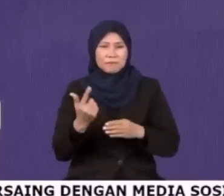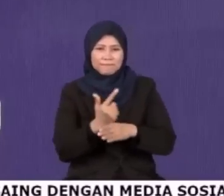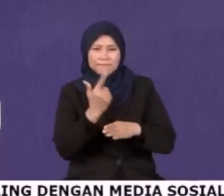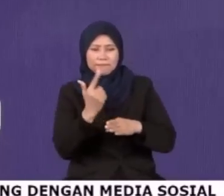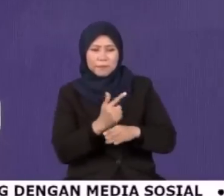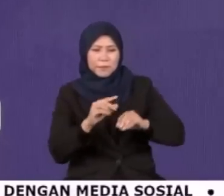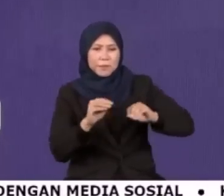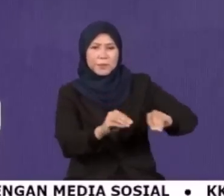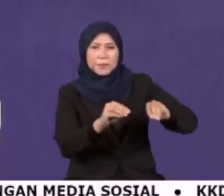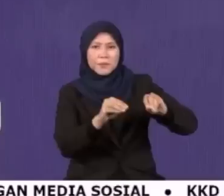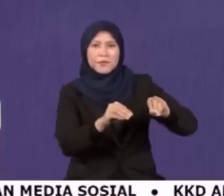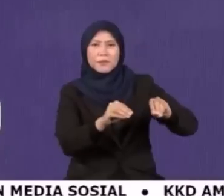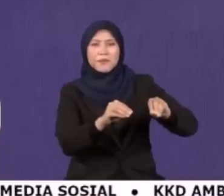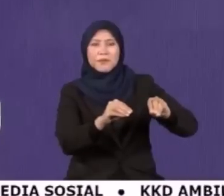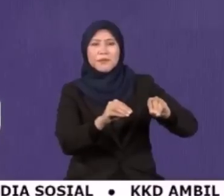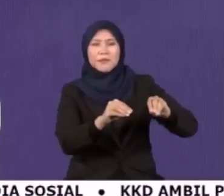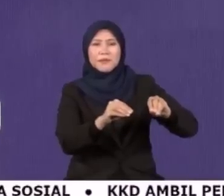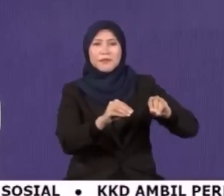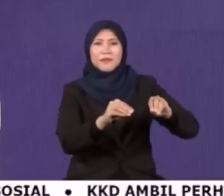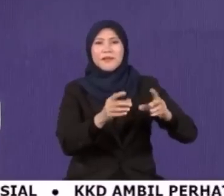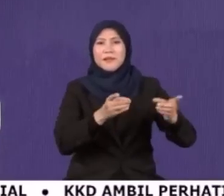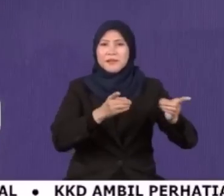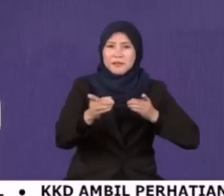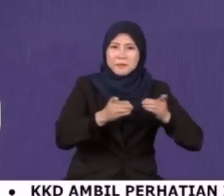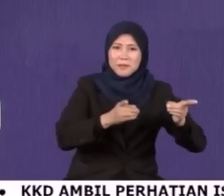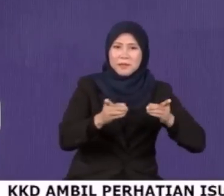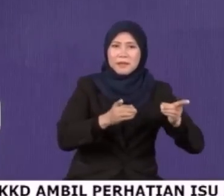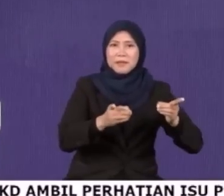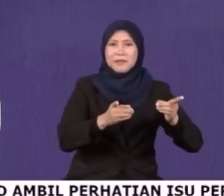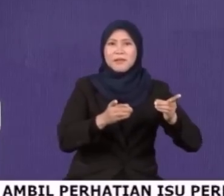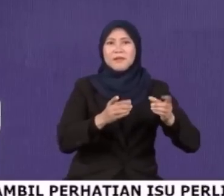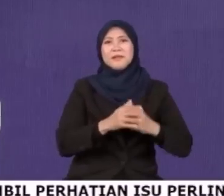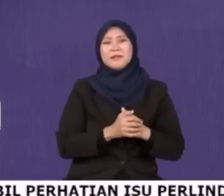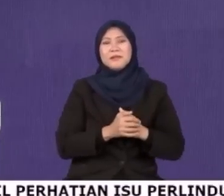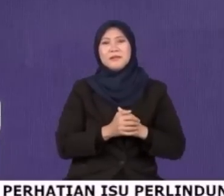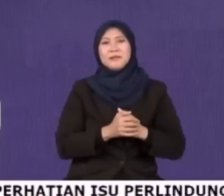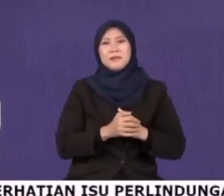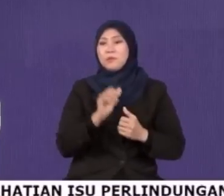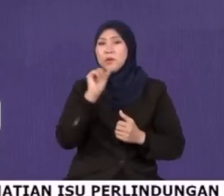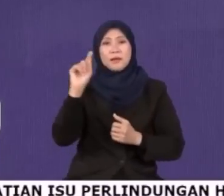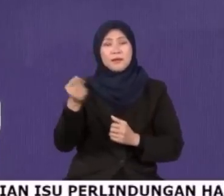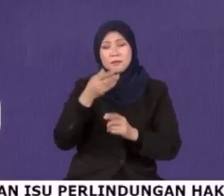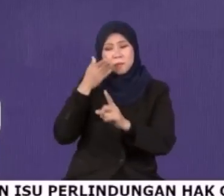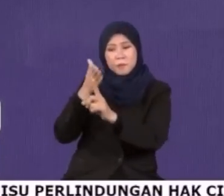sekadar disiplin di kuliah